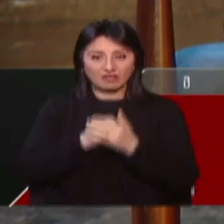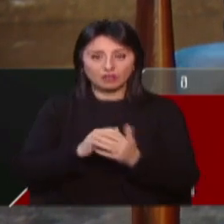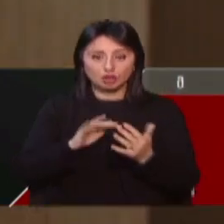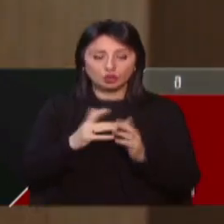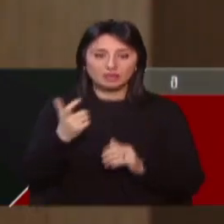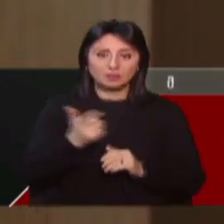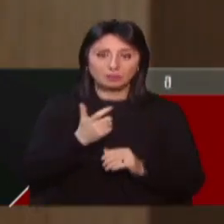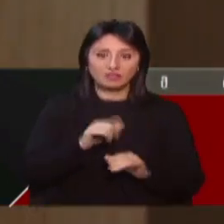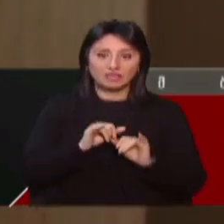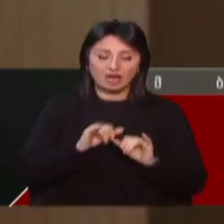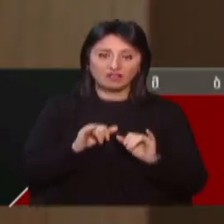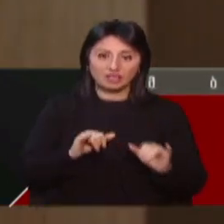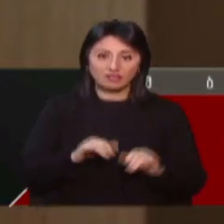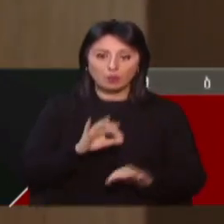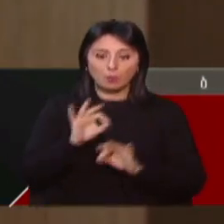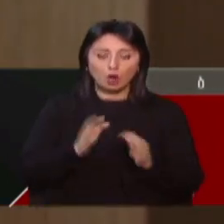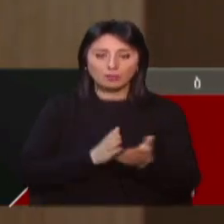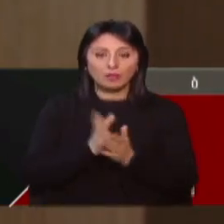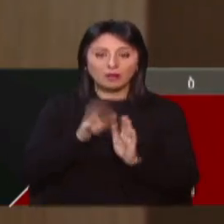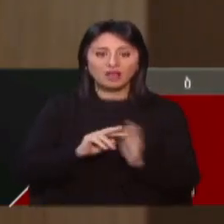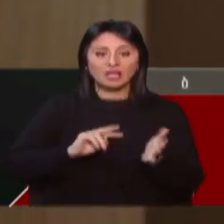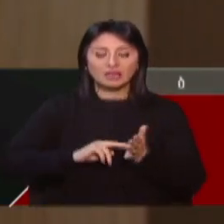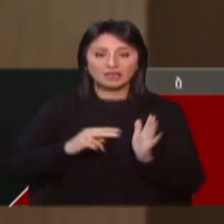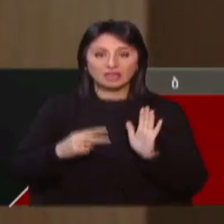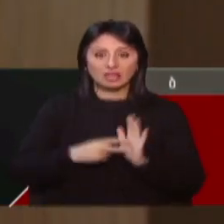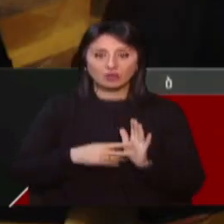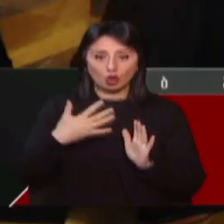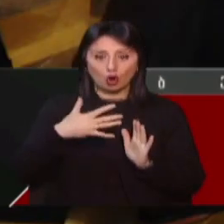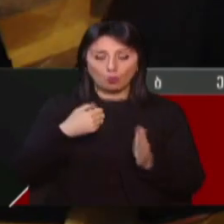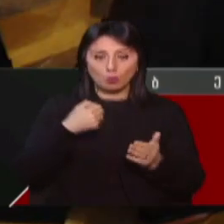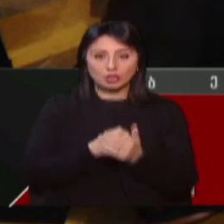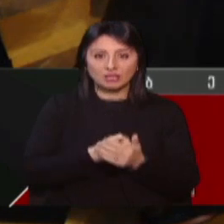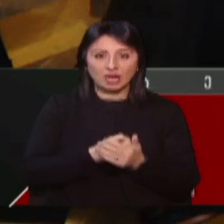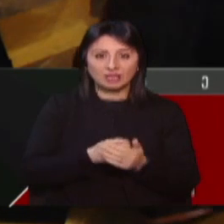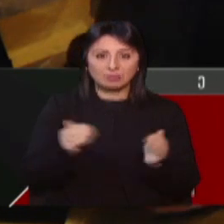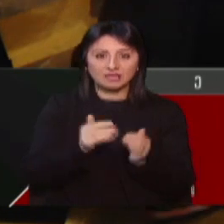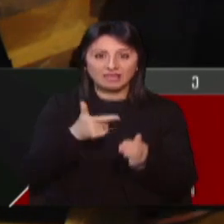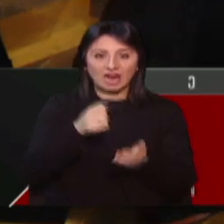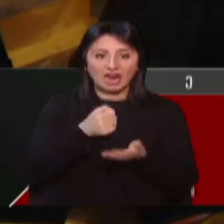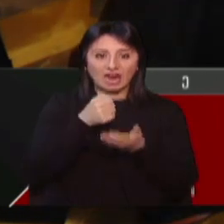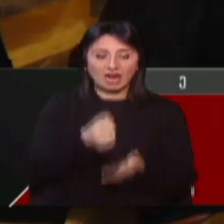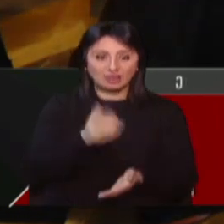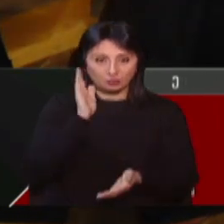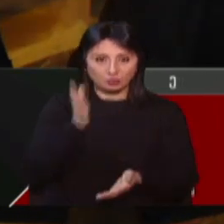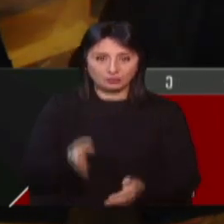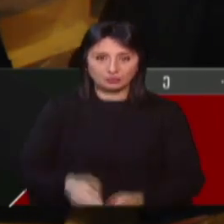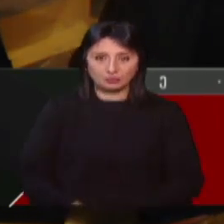სოფლის მეურნეობის განვითარებას. Პროექტის ფარგლებში დაგეგმილი 50-მდე მცირე გრანტის გაცემაცა.